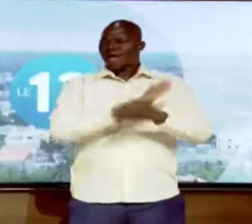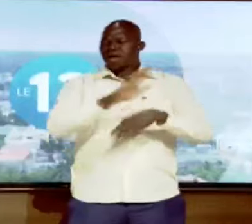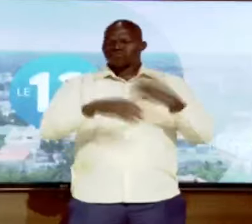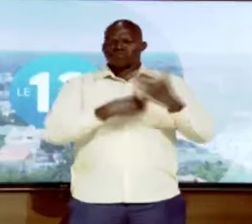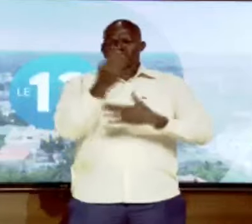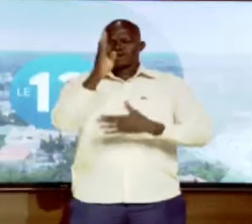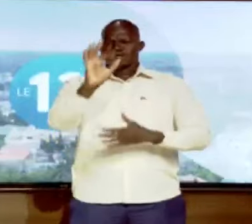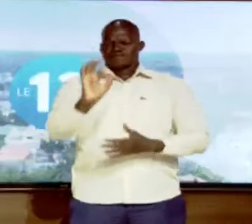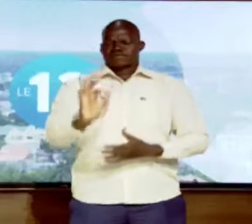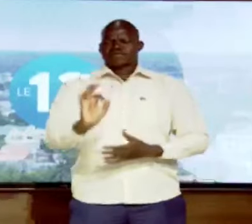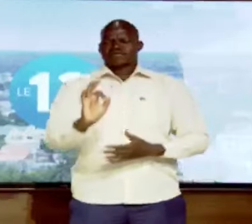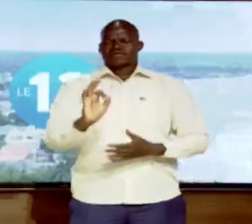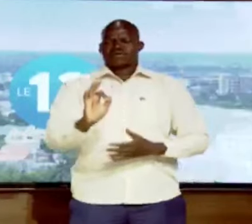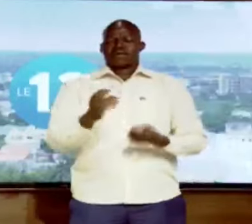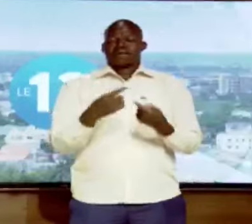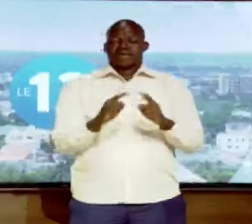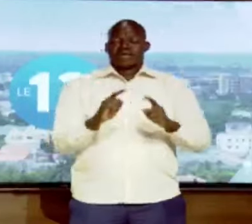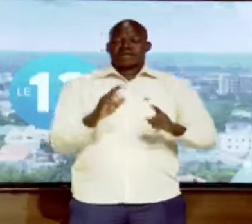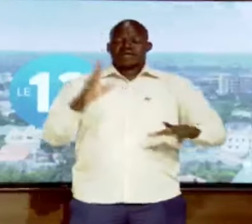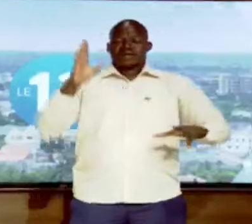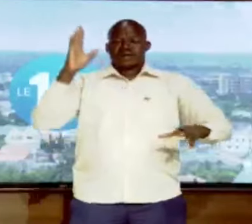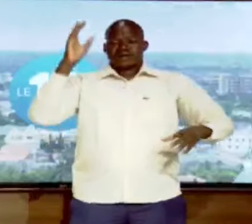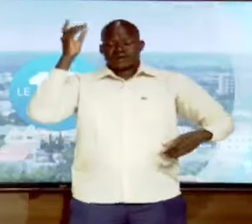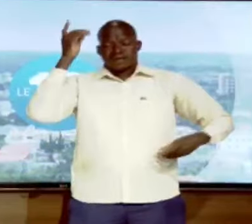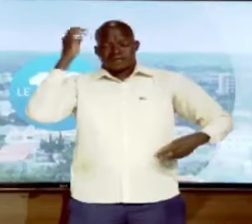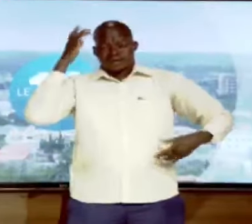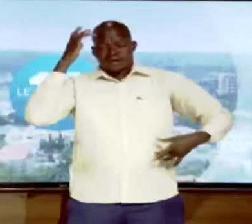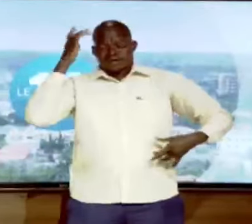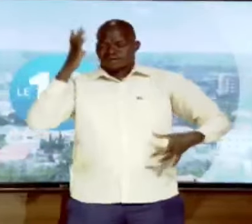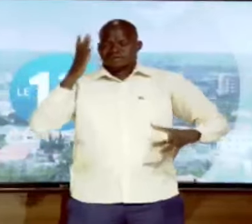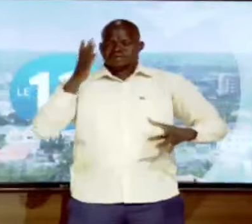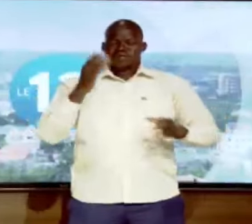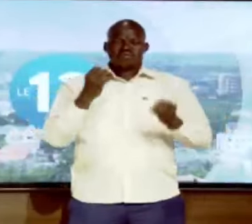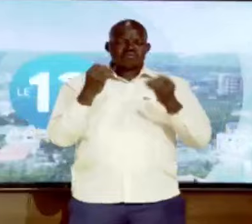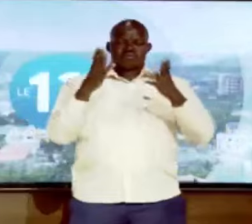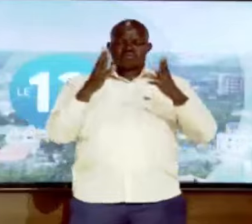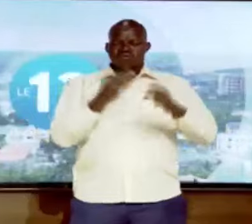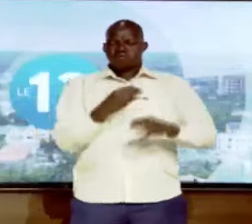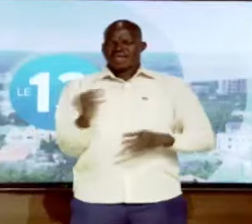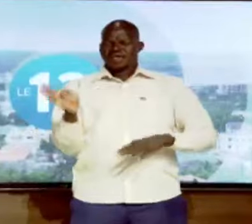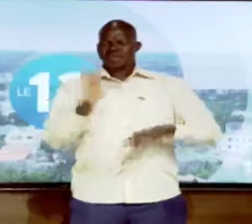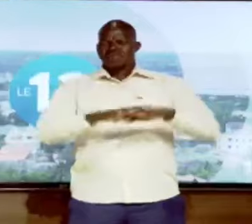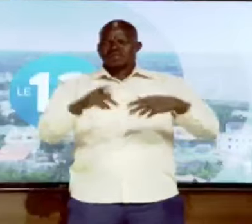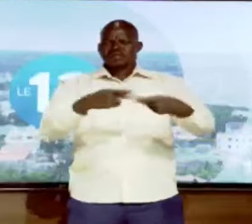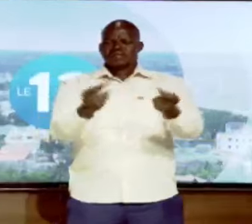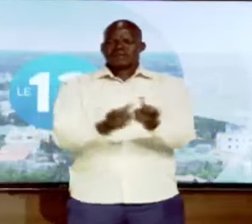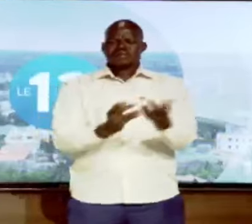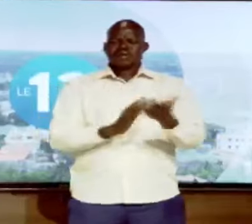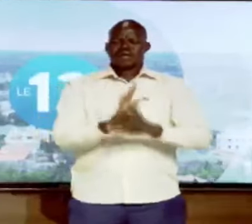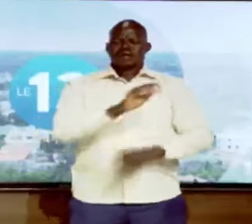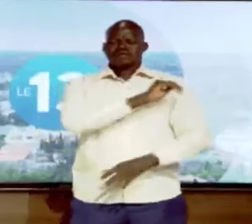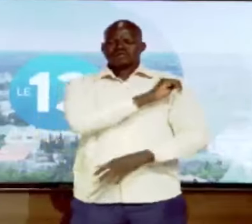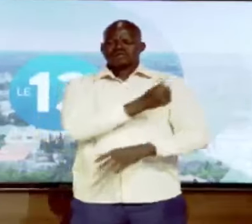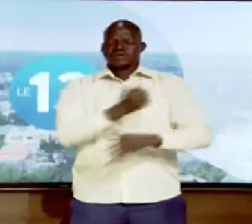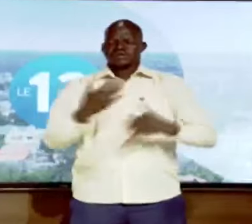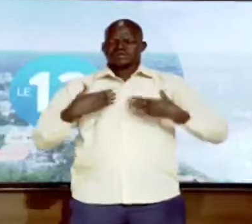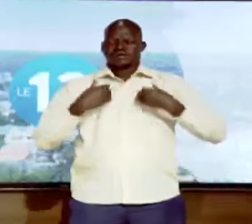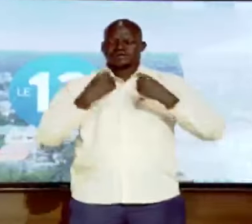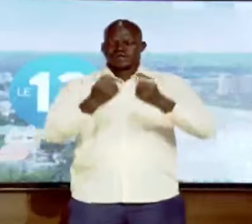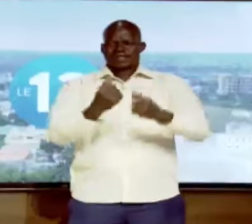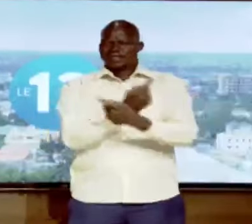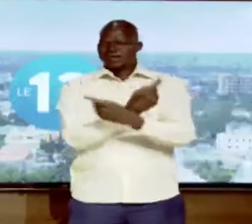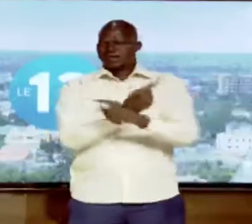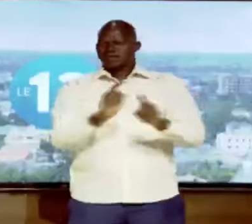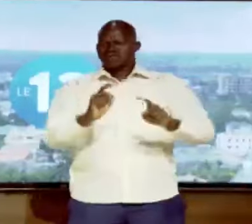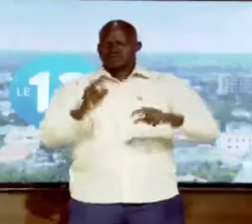Burkina une épidémie face à laquelle une batterie de mesures est mise en place par les autorités sanitaires gratuité des